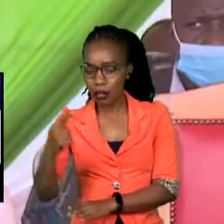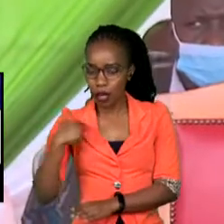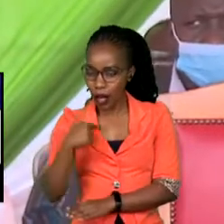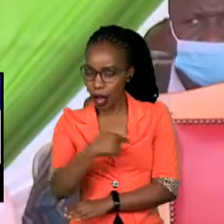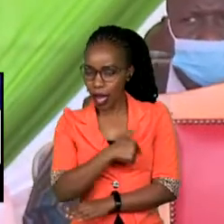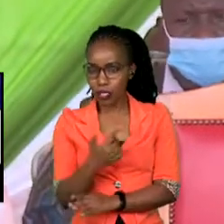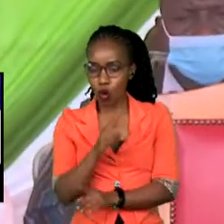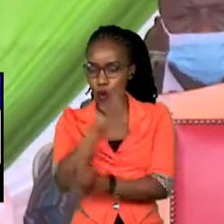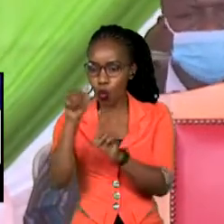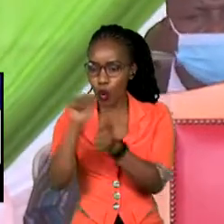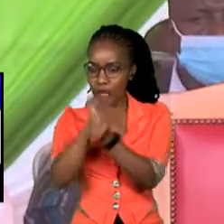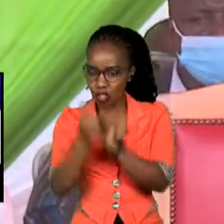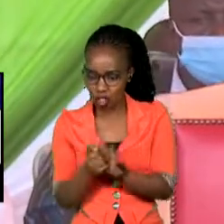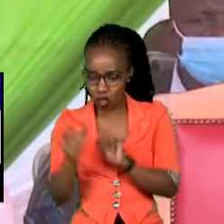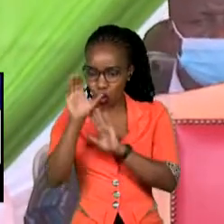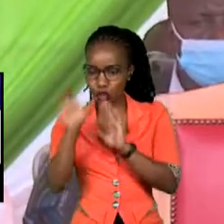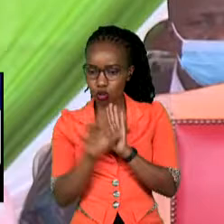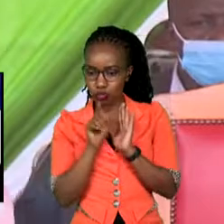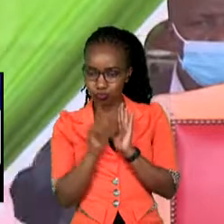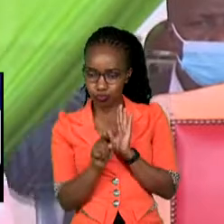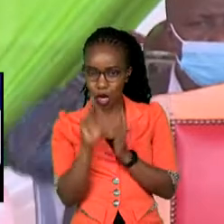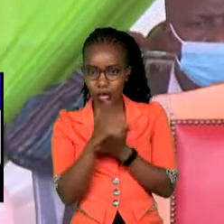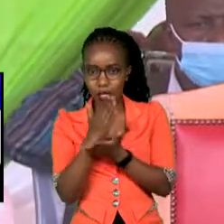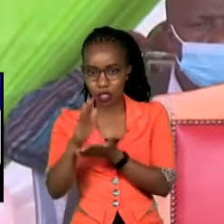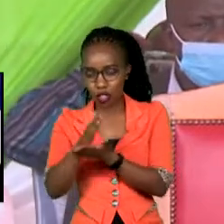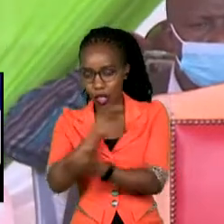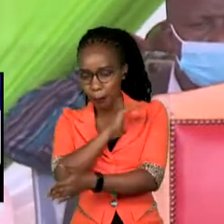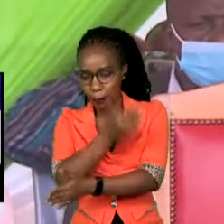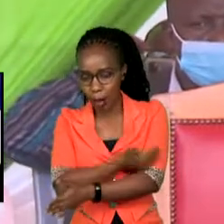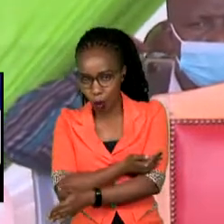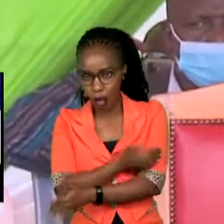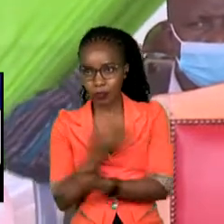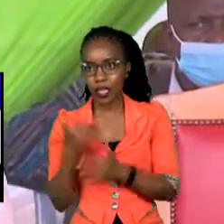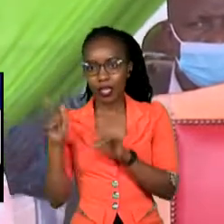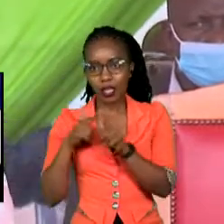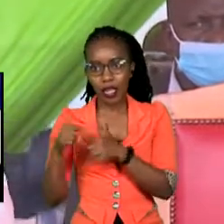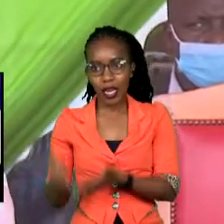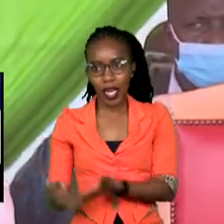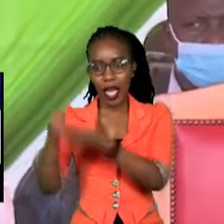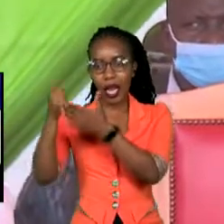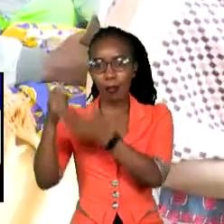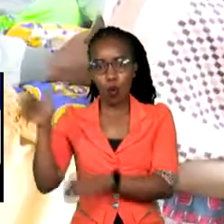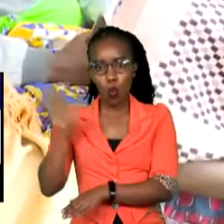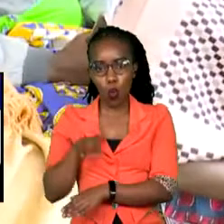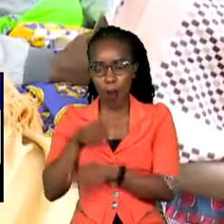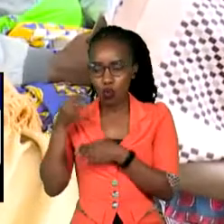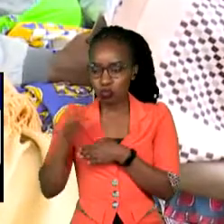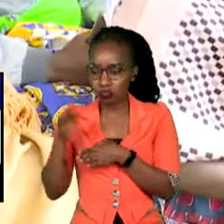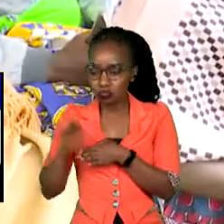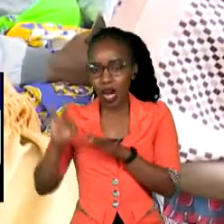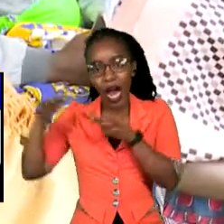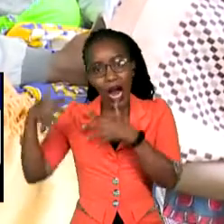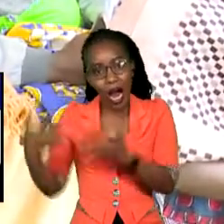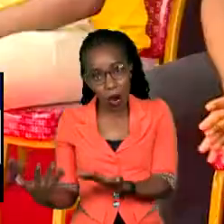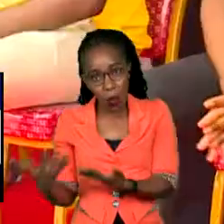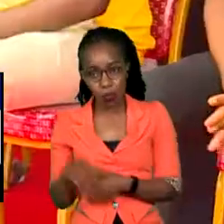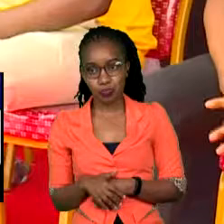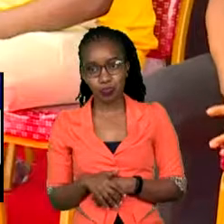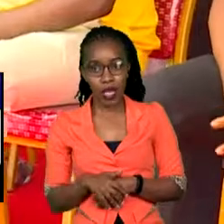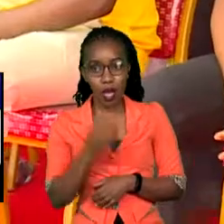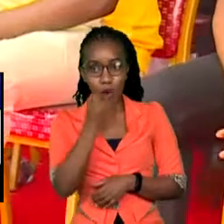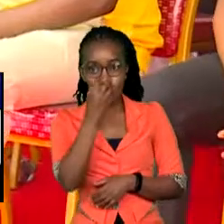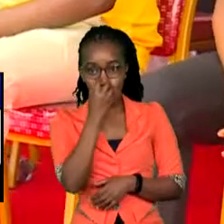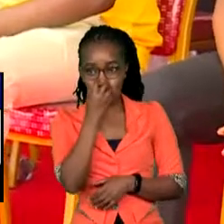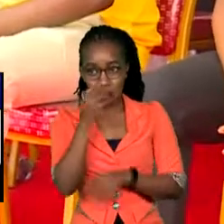Hii mkibadilisha hii katiba, mugawane mamlaka na vyeo, itasaidia mama mboga kwa njia gani? The DP taking on